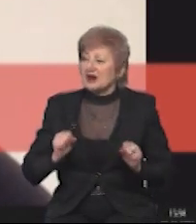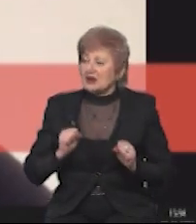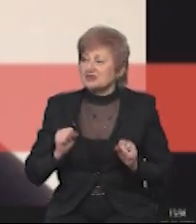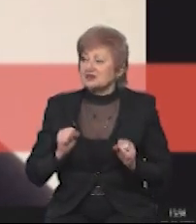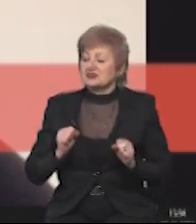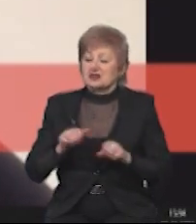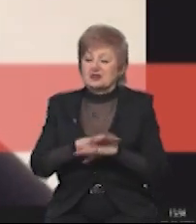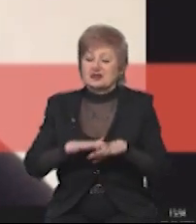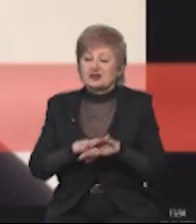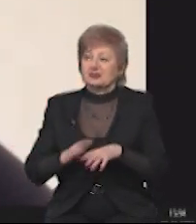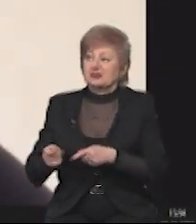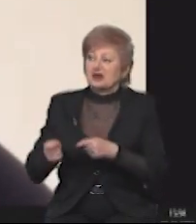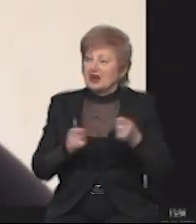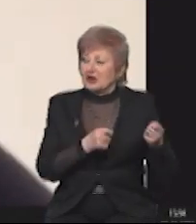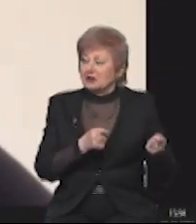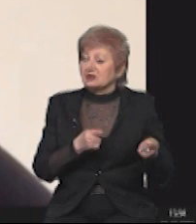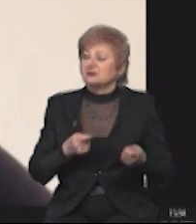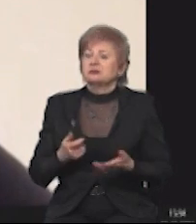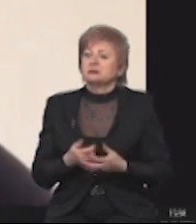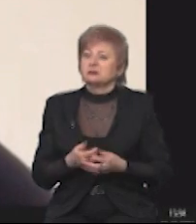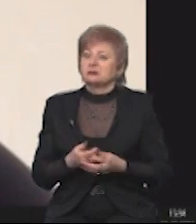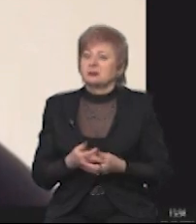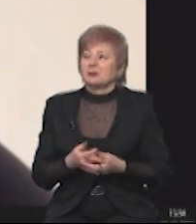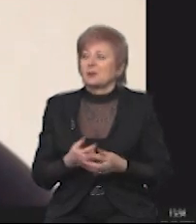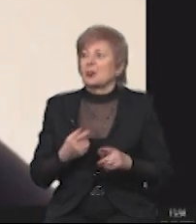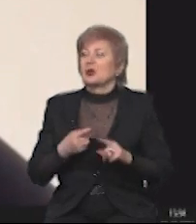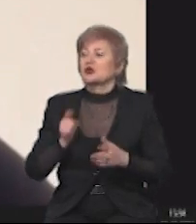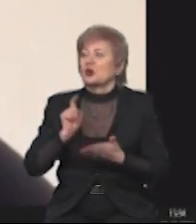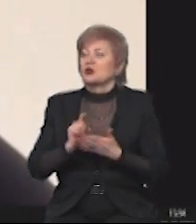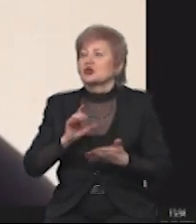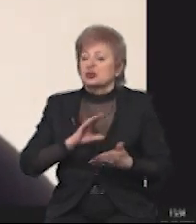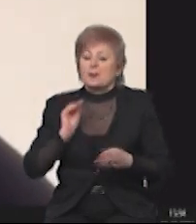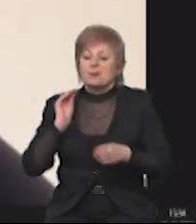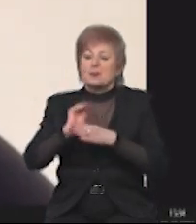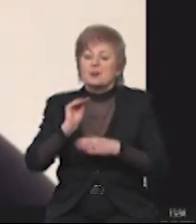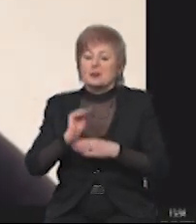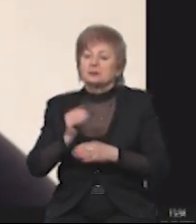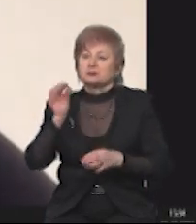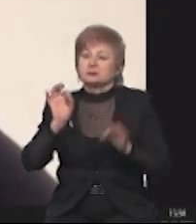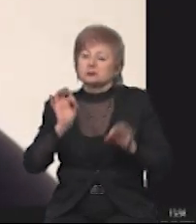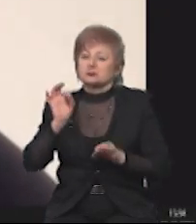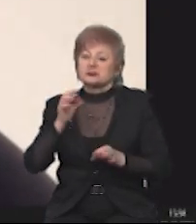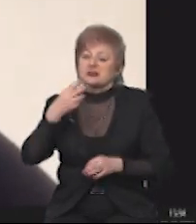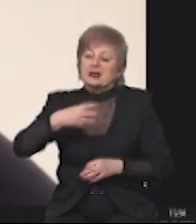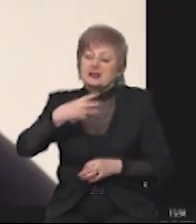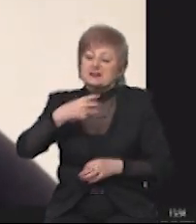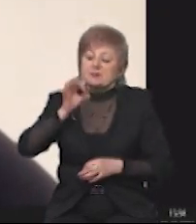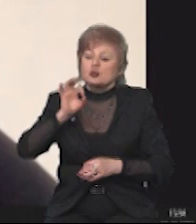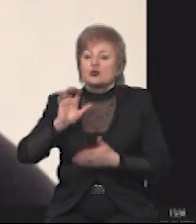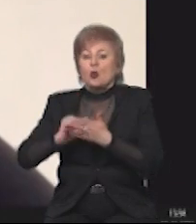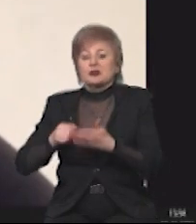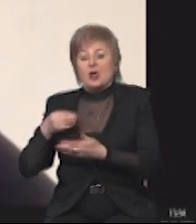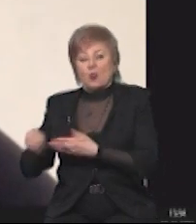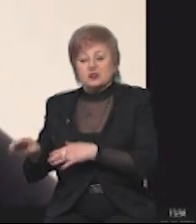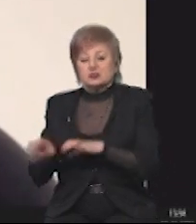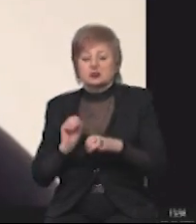ритейл, то бишь на сети, да, наценка должна быть не менее 30% от закупочной цены здесь.